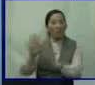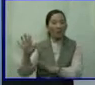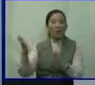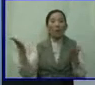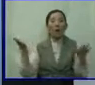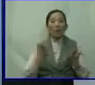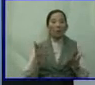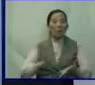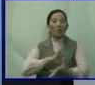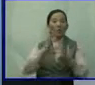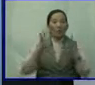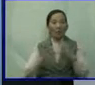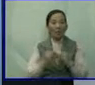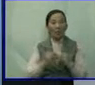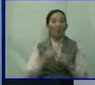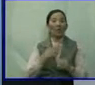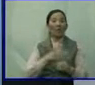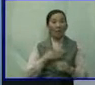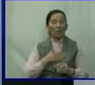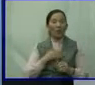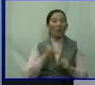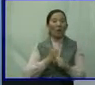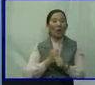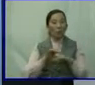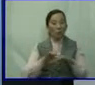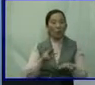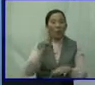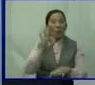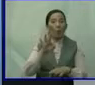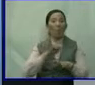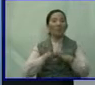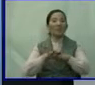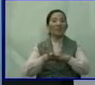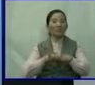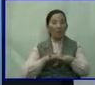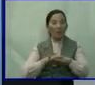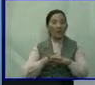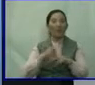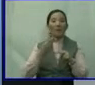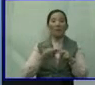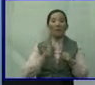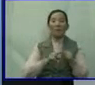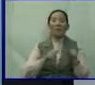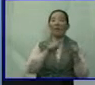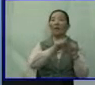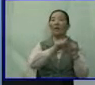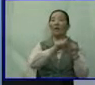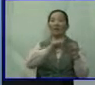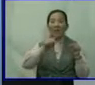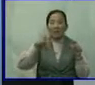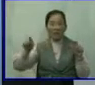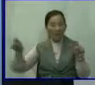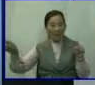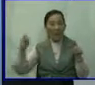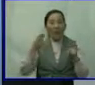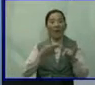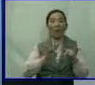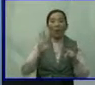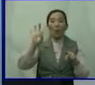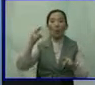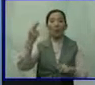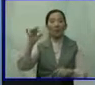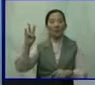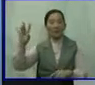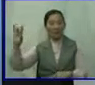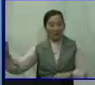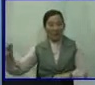результаты контрольной работы по математике. По горизонтали у нас оценки, а по